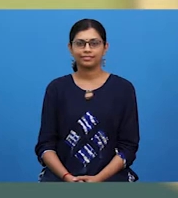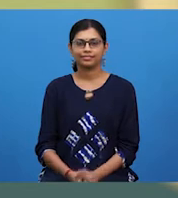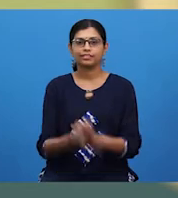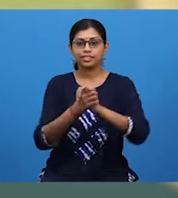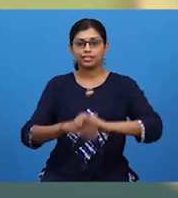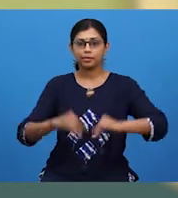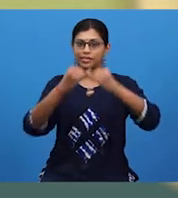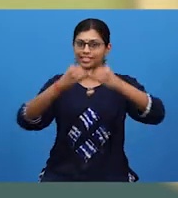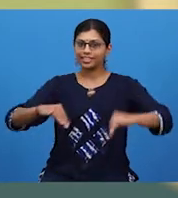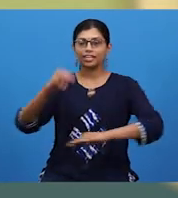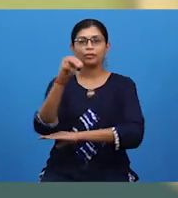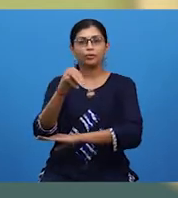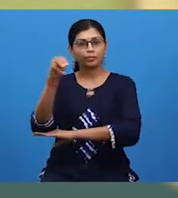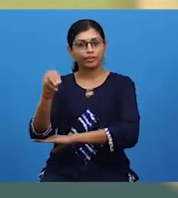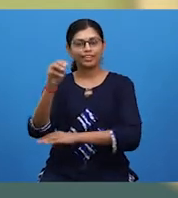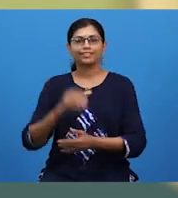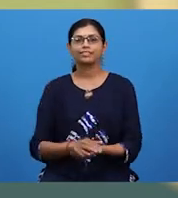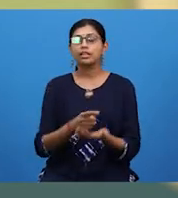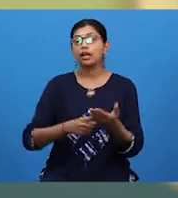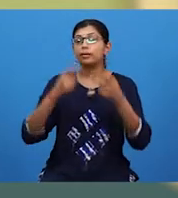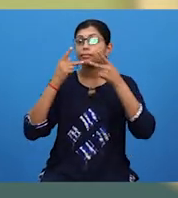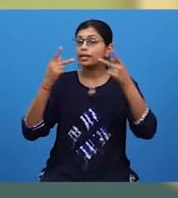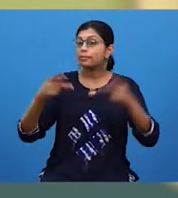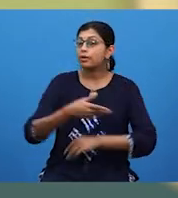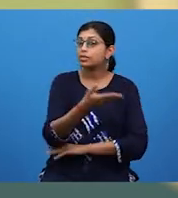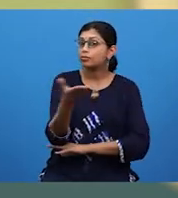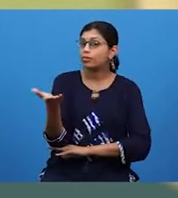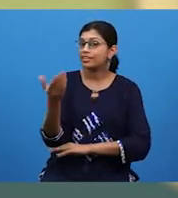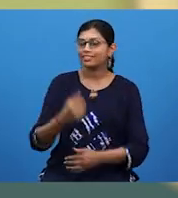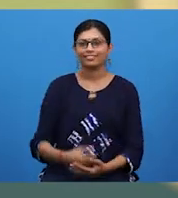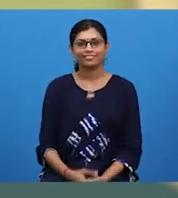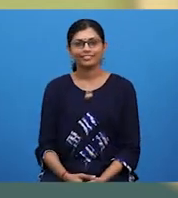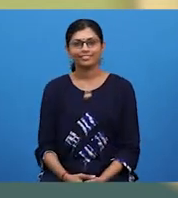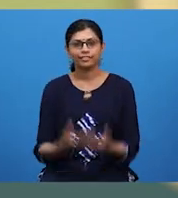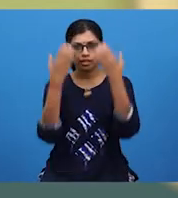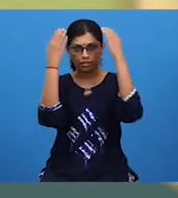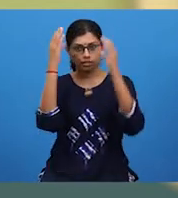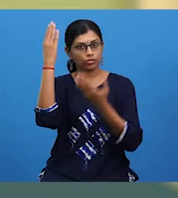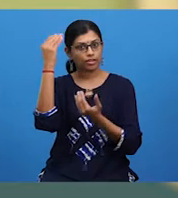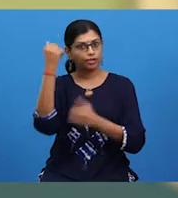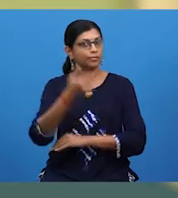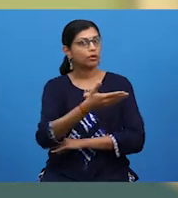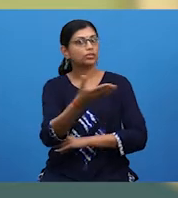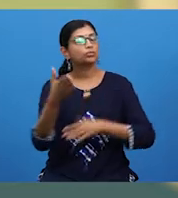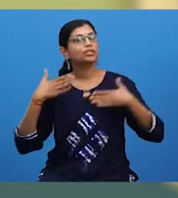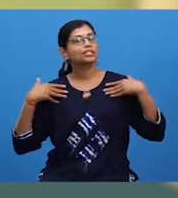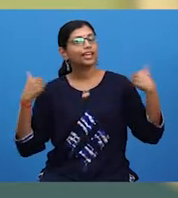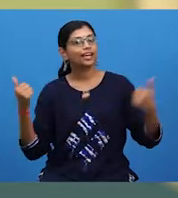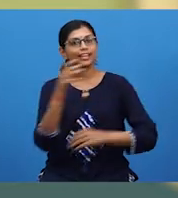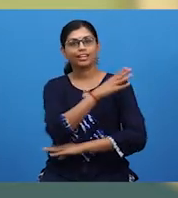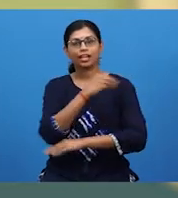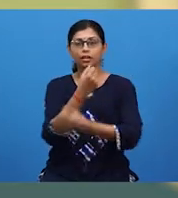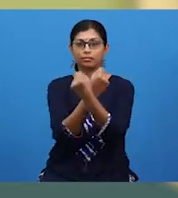Selamat sejahtera murid-murid. Apa khabar murid-murid? Cikgu harap murid-murid semua sihat dan bersedia